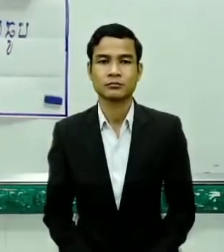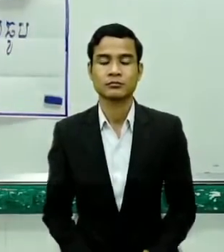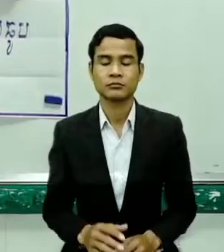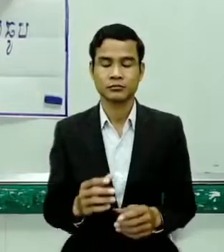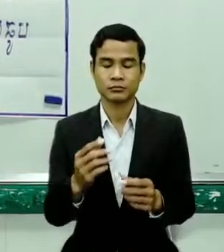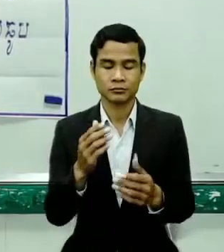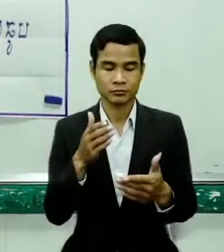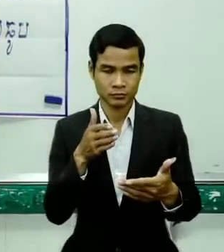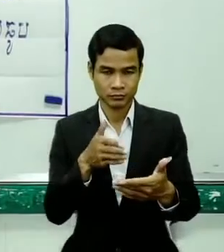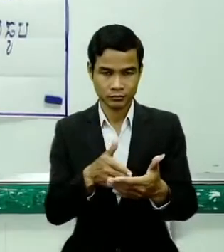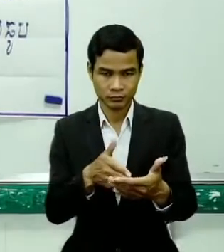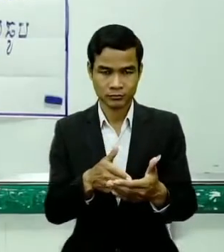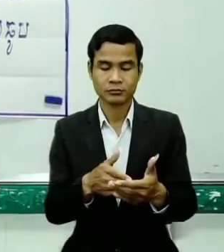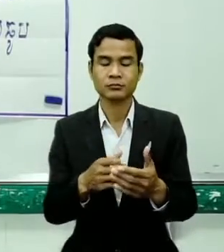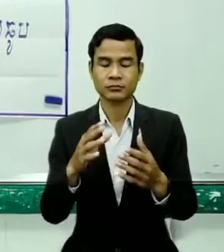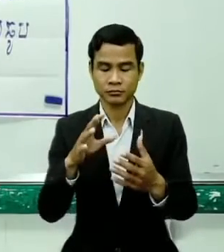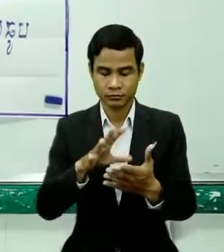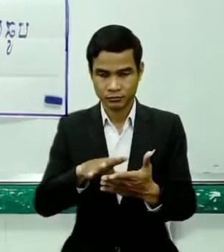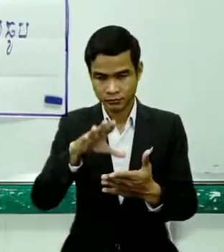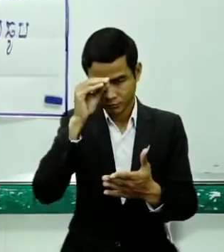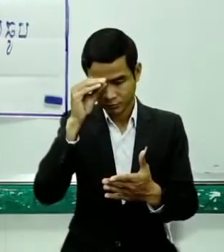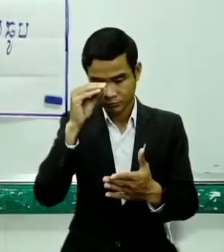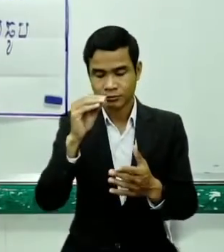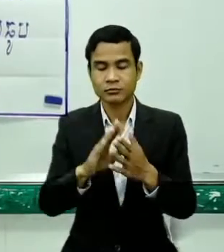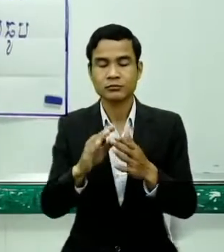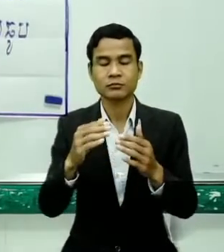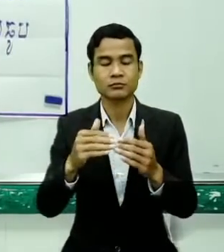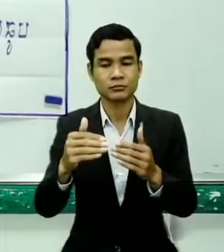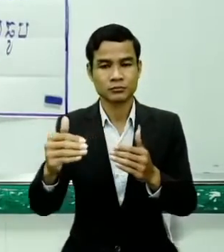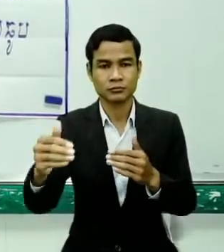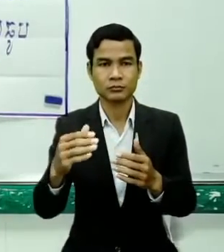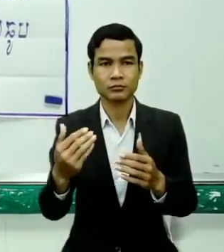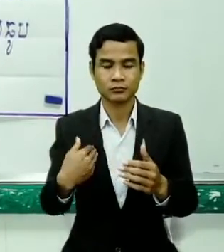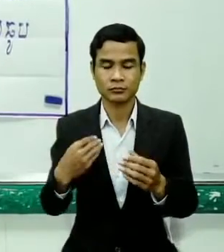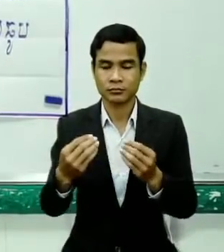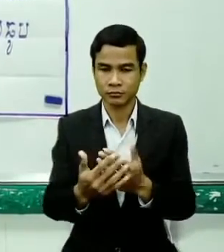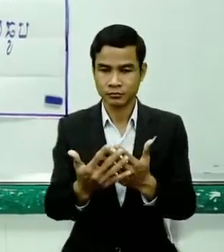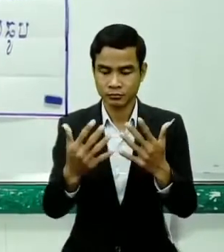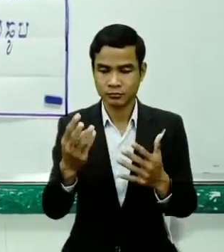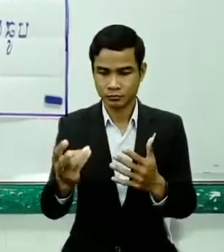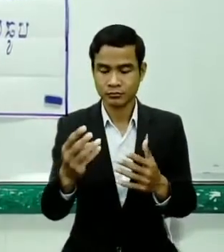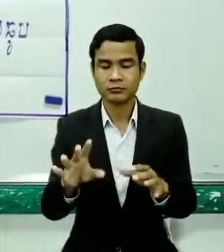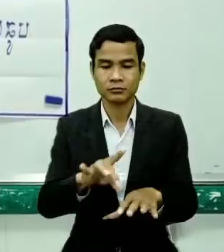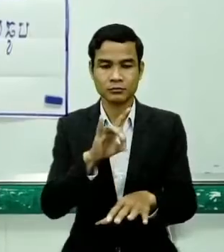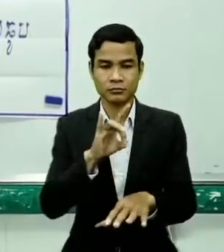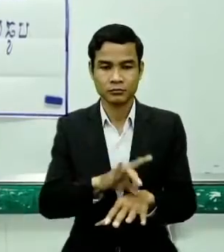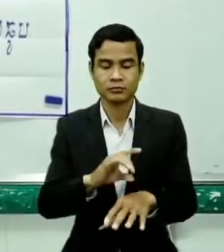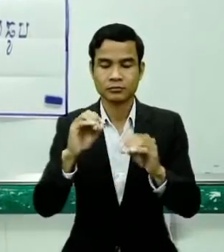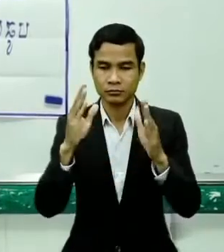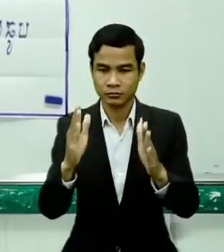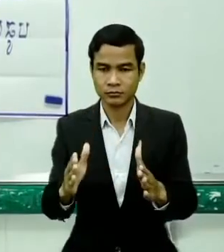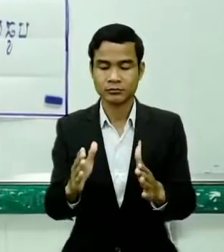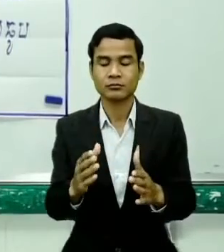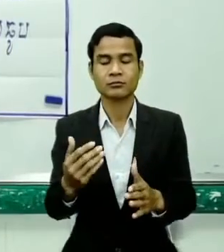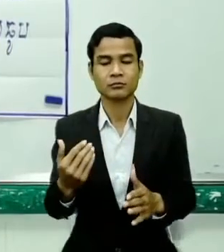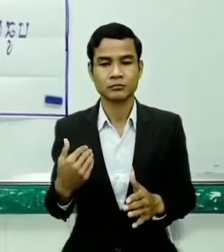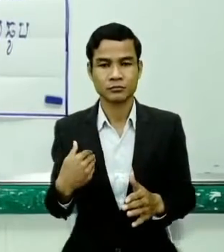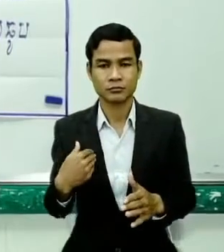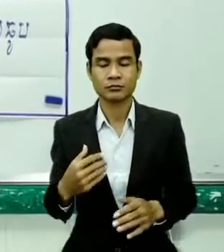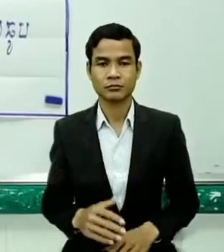ốp sạ nếu không ca sắc xa pi chậm ngái nẹt kru chưa tha miên tràn chiếng đi còn tài nửa bên đấy nẹt kru lược dột